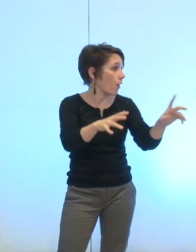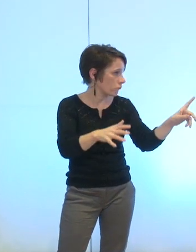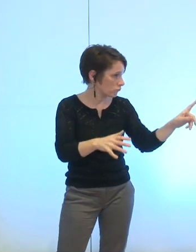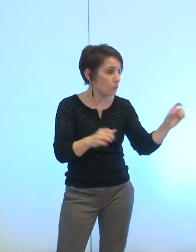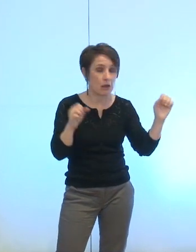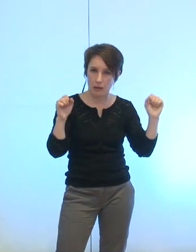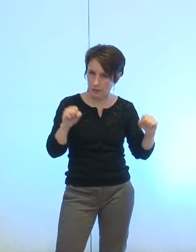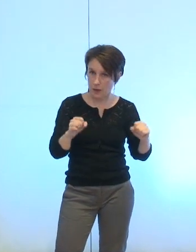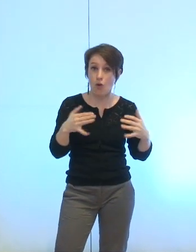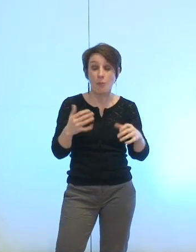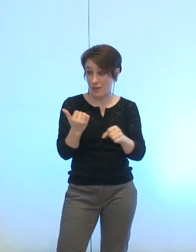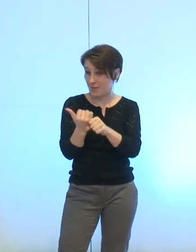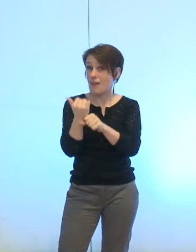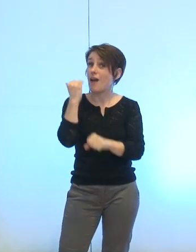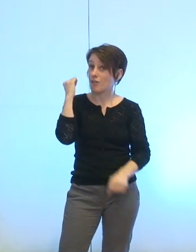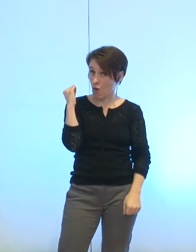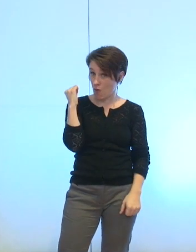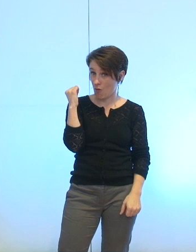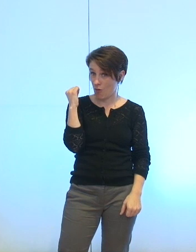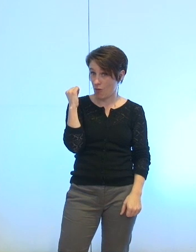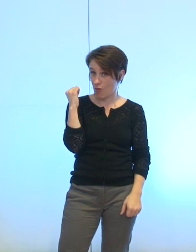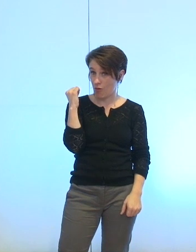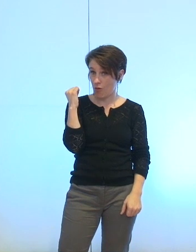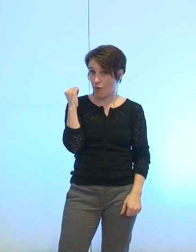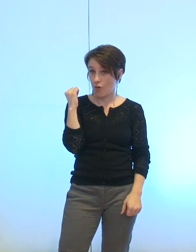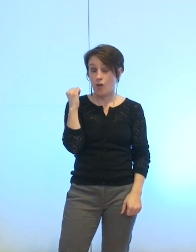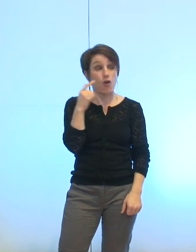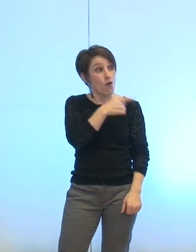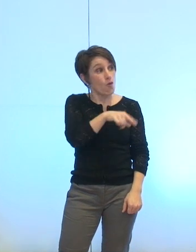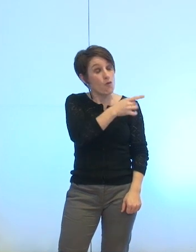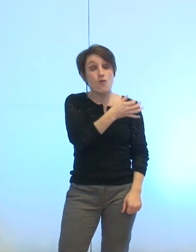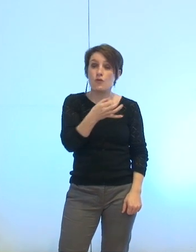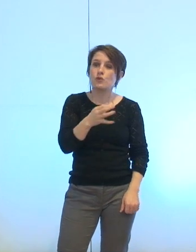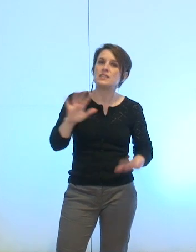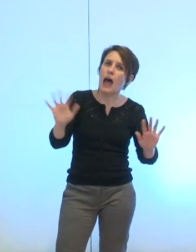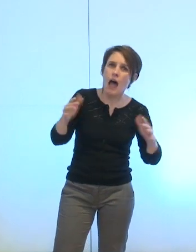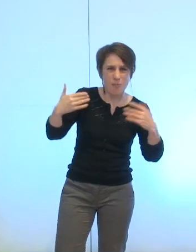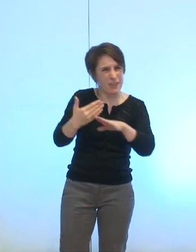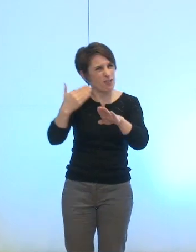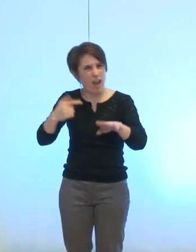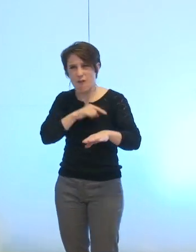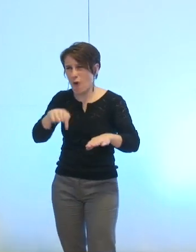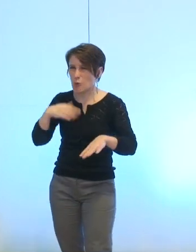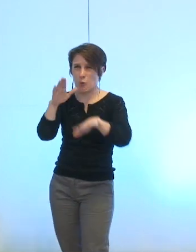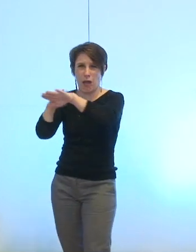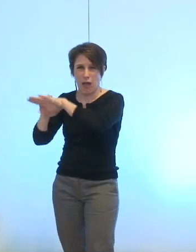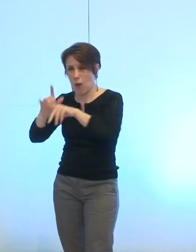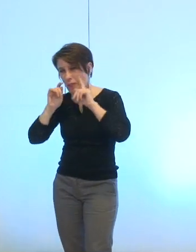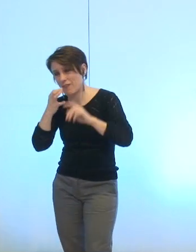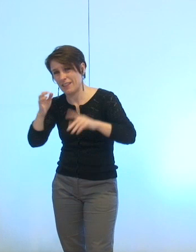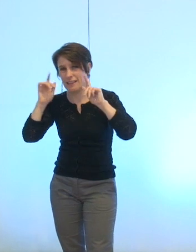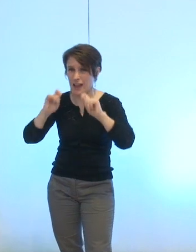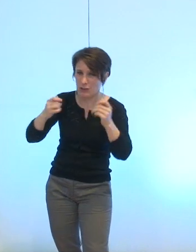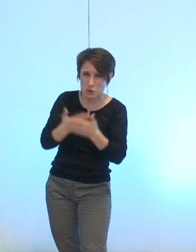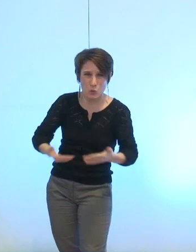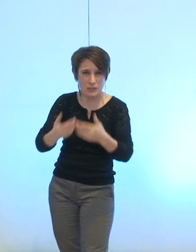il y a encore 1 an alors que vous nous dites maintenant que vous aviez bien dit que cette situation financière était celle que vous décriviez